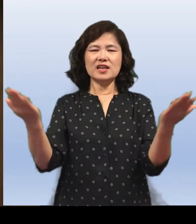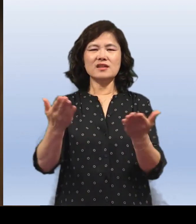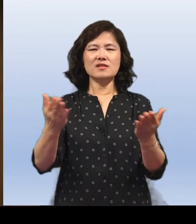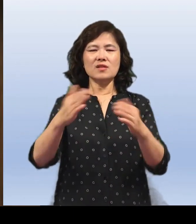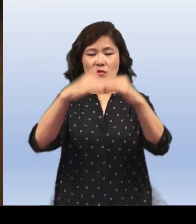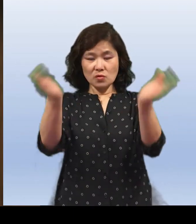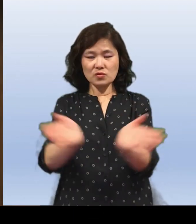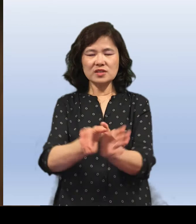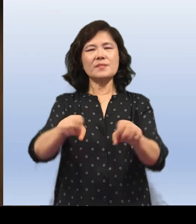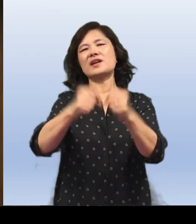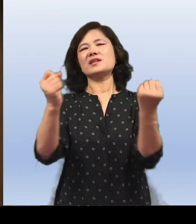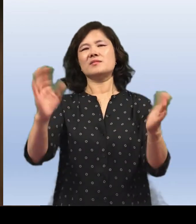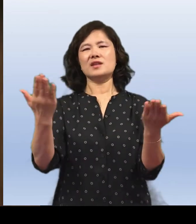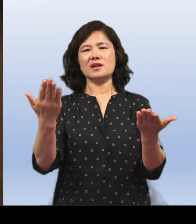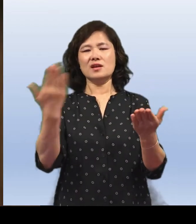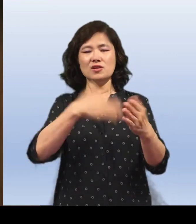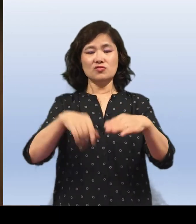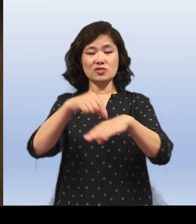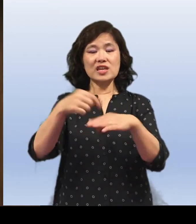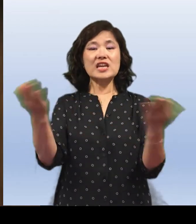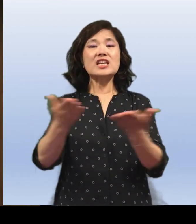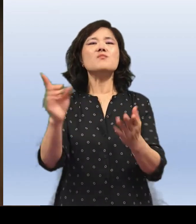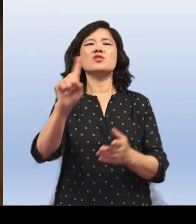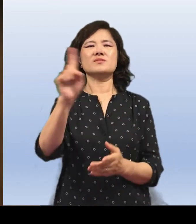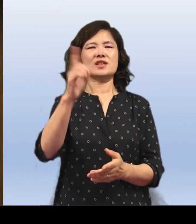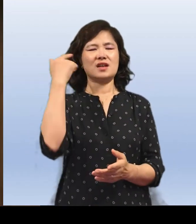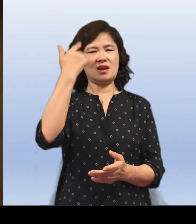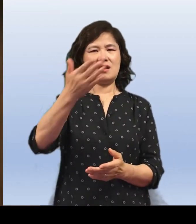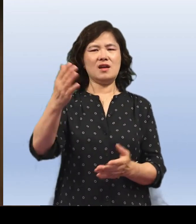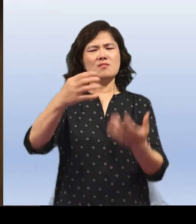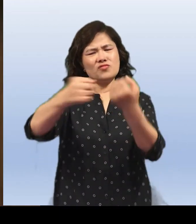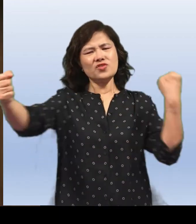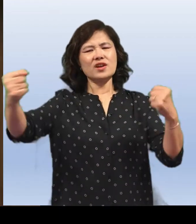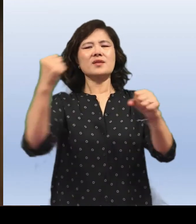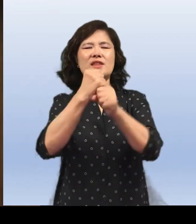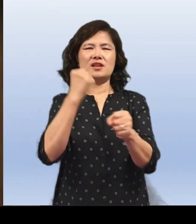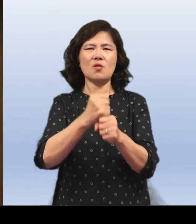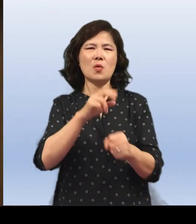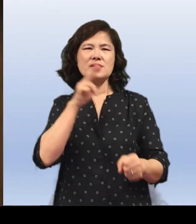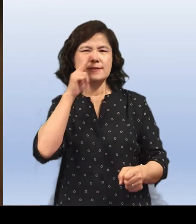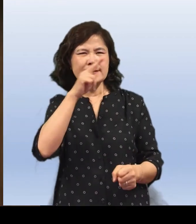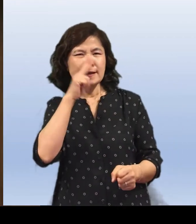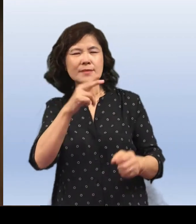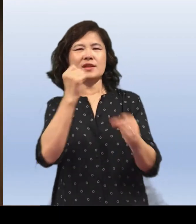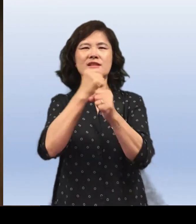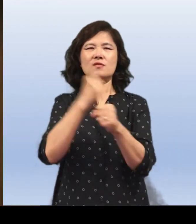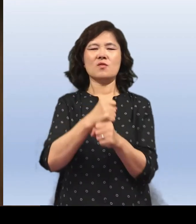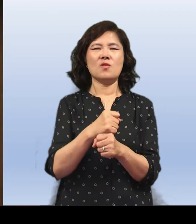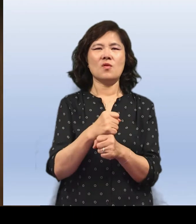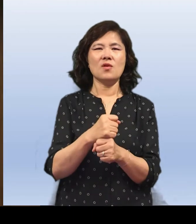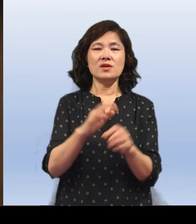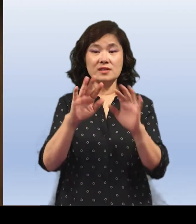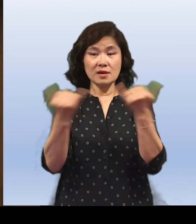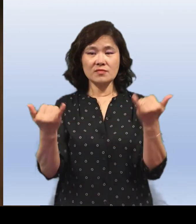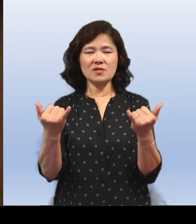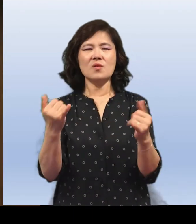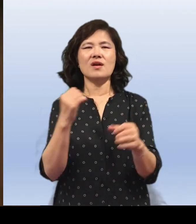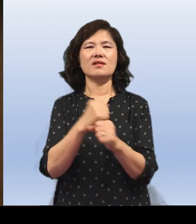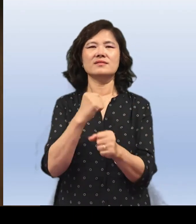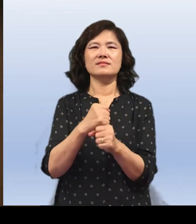있습니다. 그 육체의 일은 무엇입니까? 바로 분열하게 만들고 시기하게 만들고 사람들로